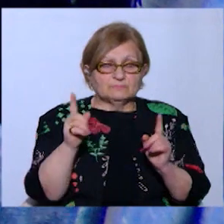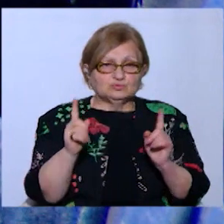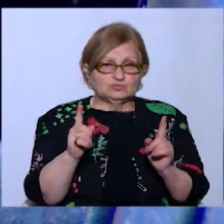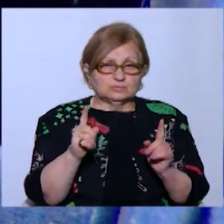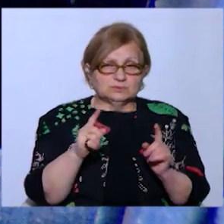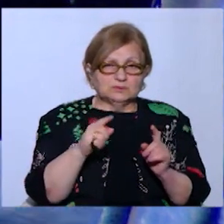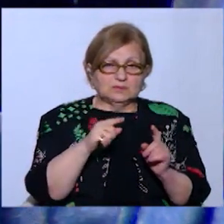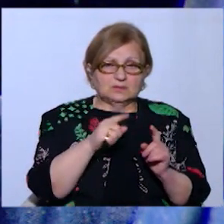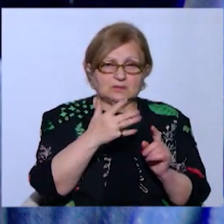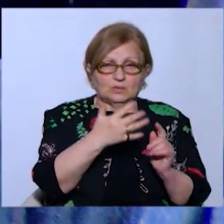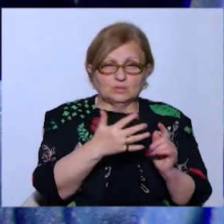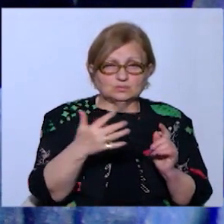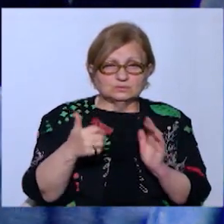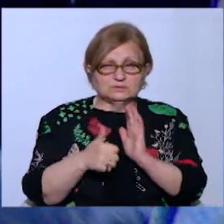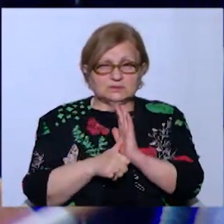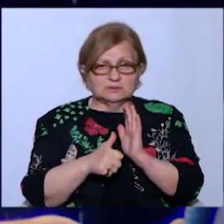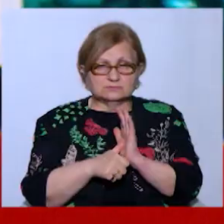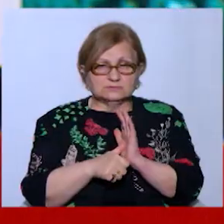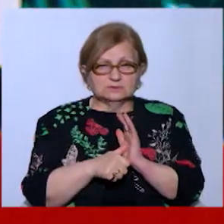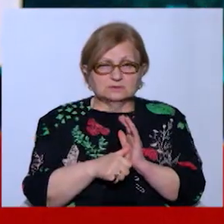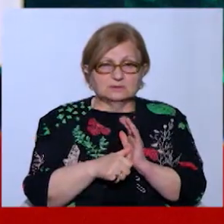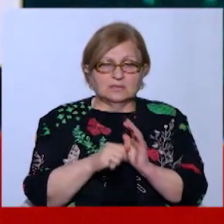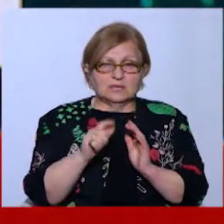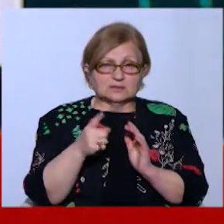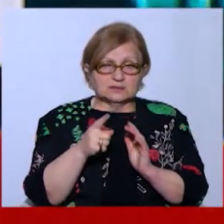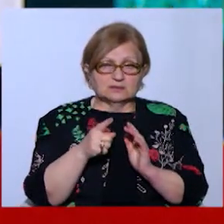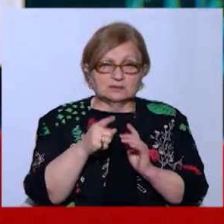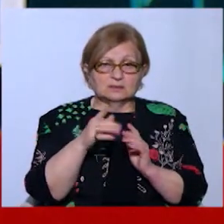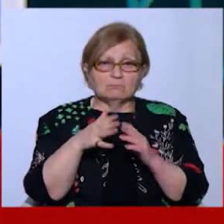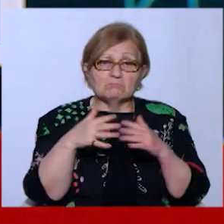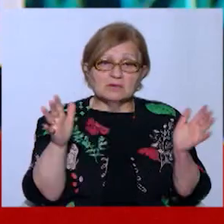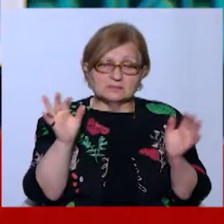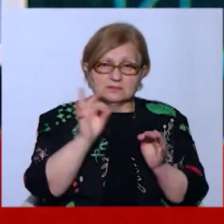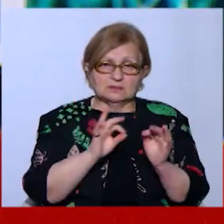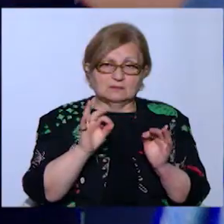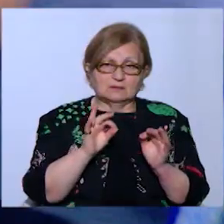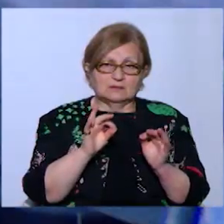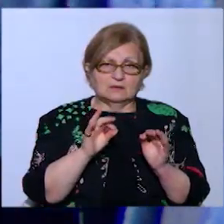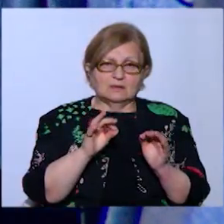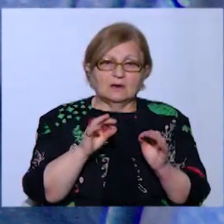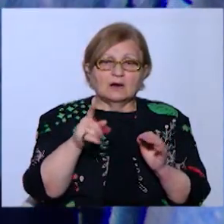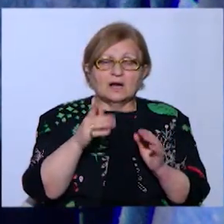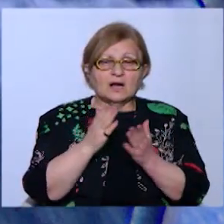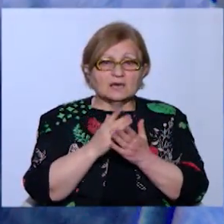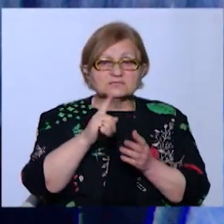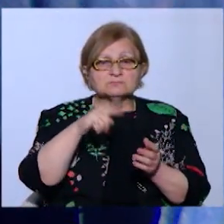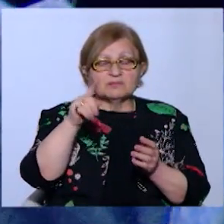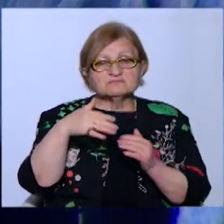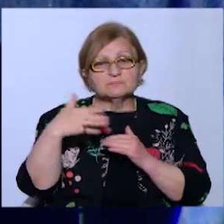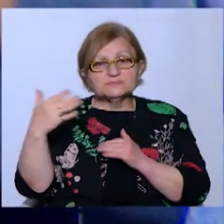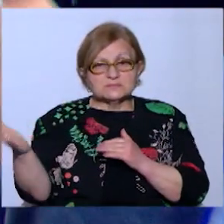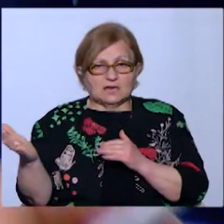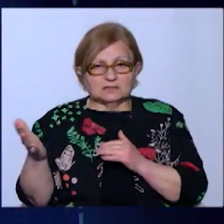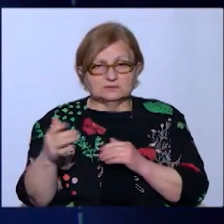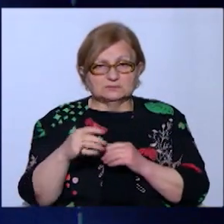განტოლების ამონახსნებია 5 და 6 და რადგან მეტია 0-ზე ამონახსნი იქნება ფესვებს გარეთ საბოლოო პასუხი კი